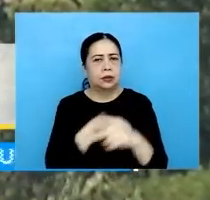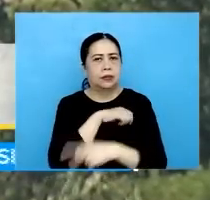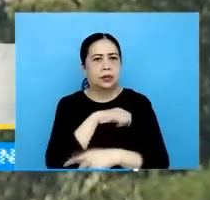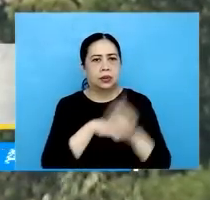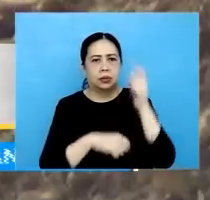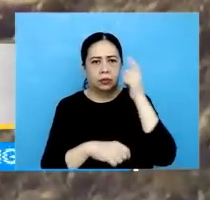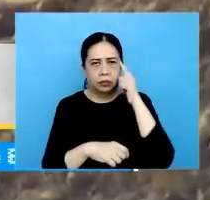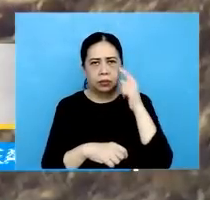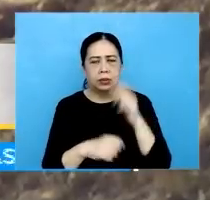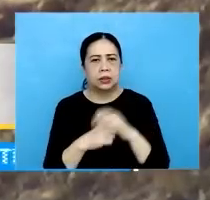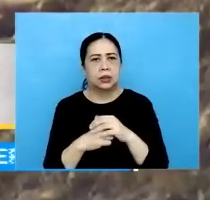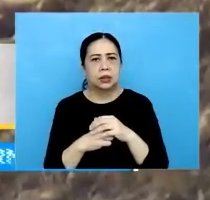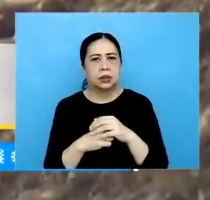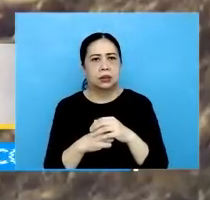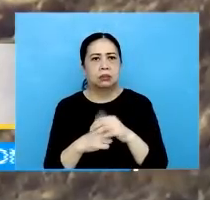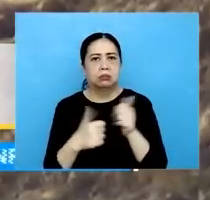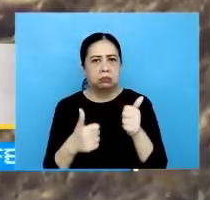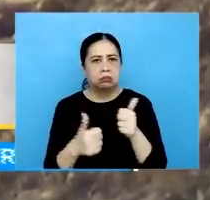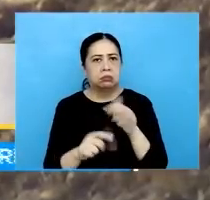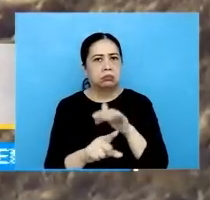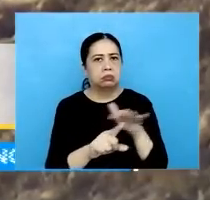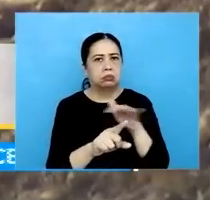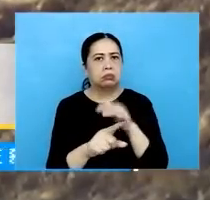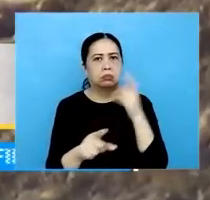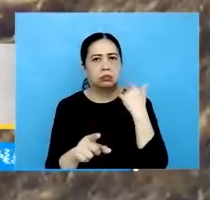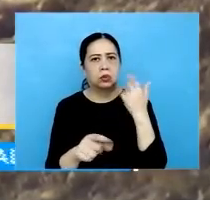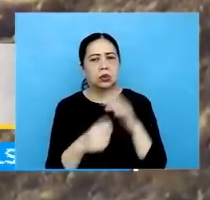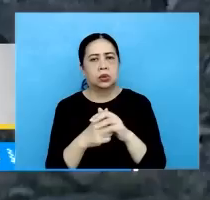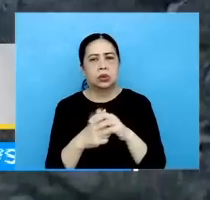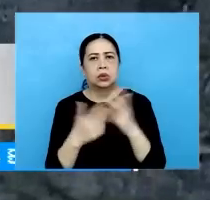That was very observable nitong 2022.